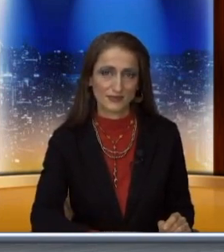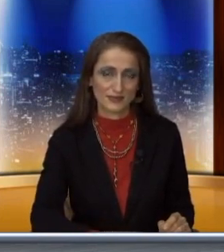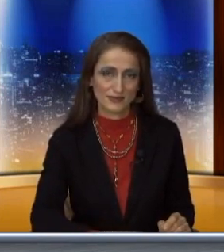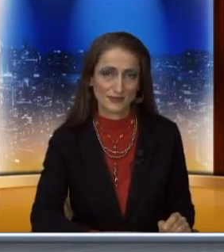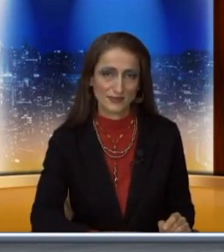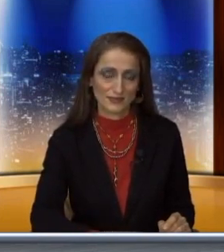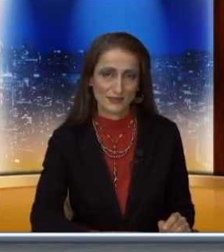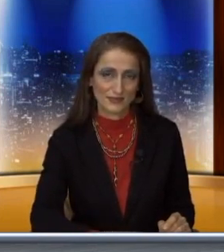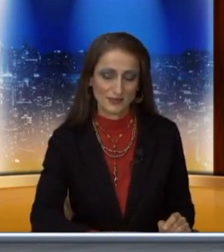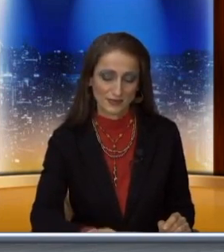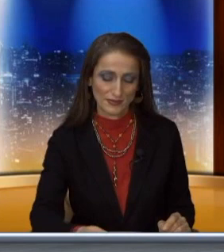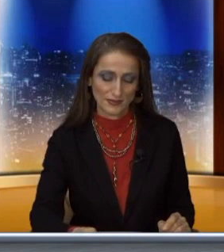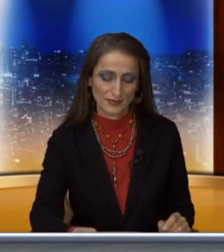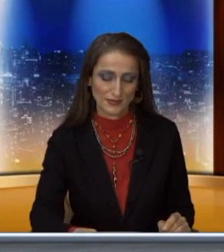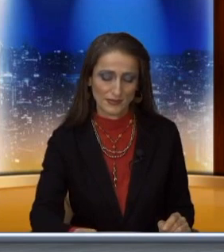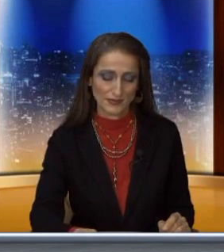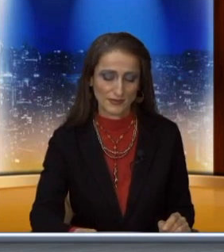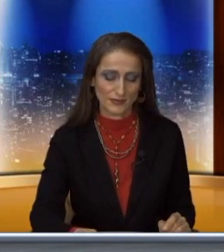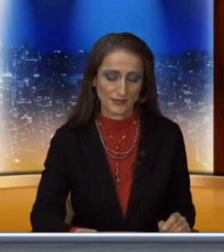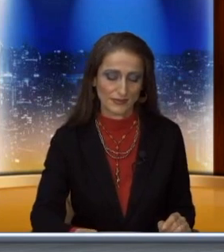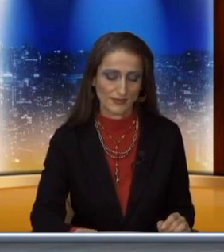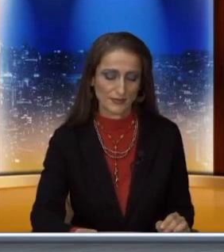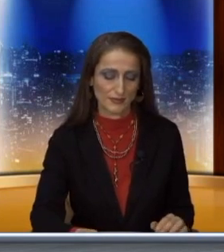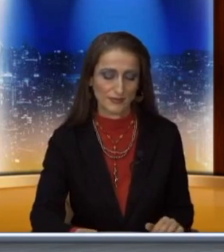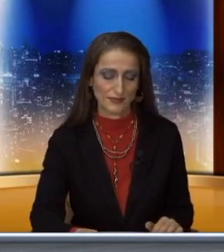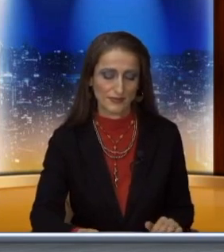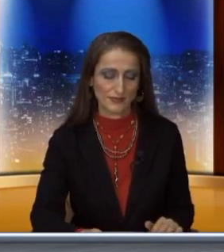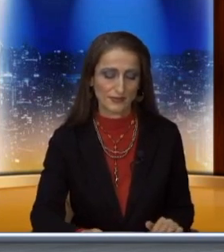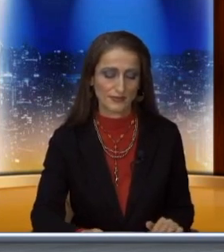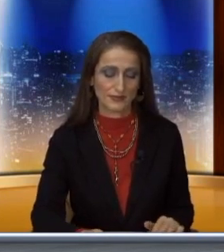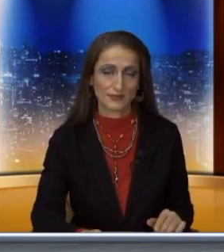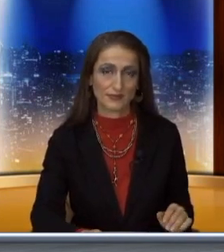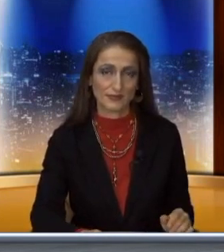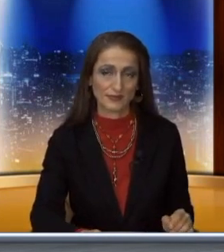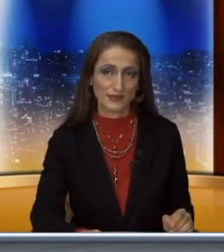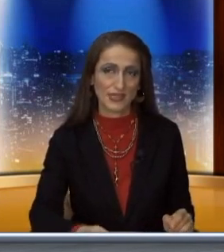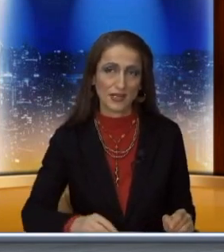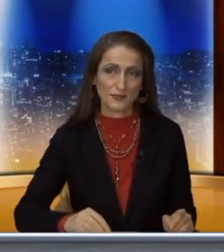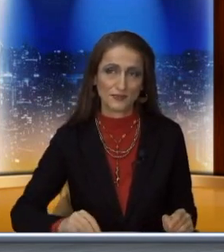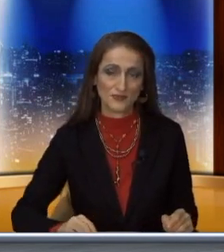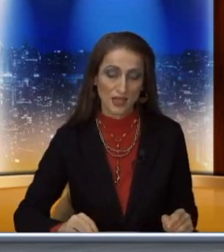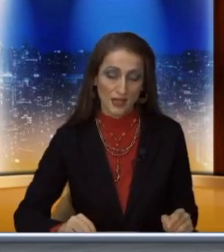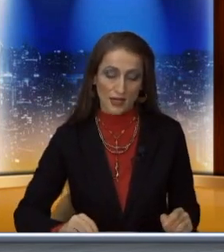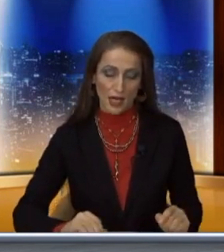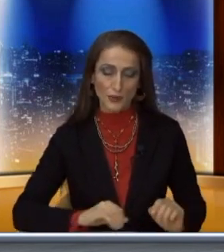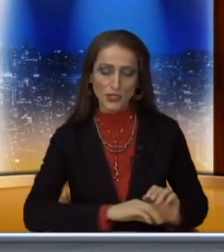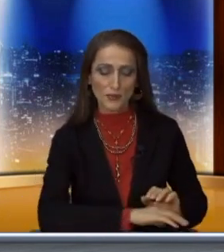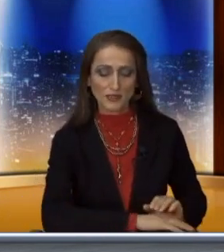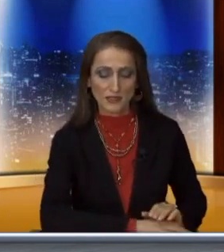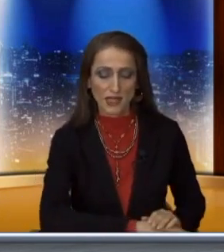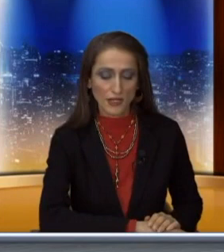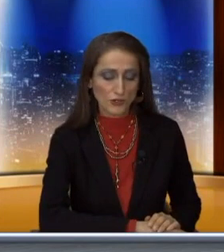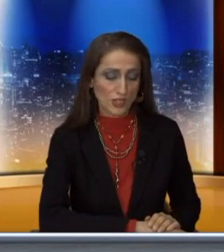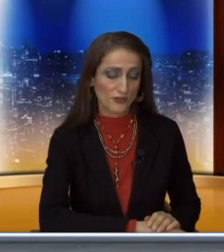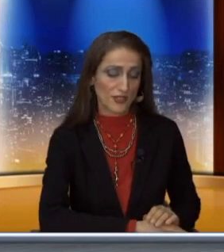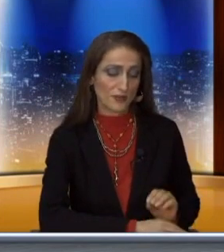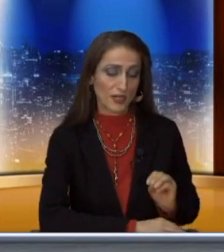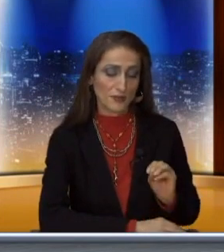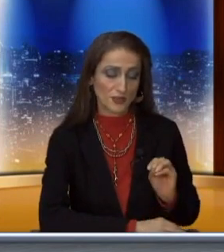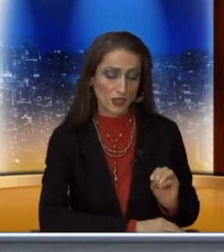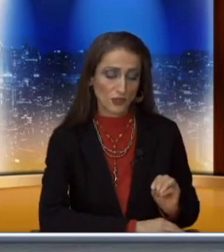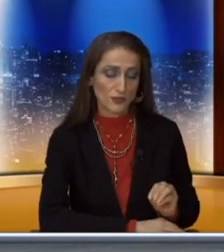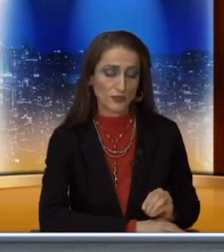الى الانسانيه والى الحوار والتنوع واحترام وقبول الاخر. نعم. أبونا مارتن، هل يوجد